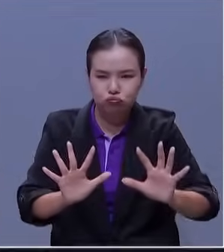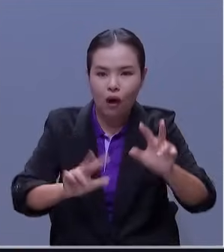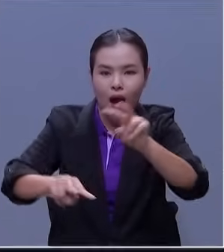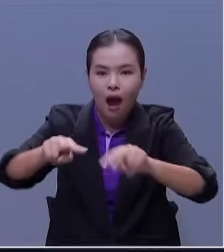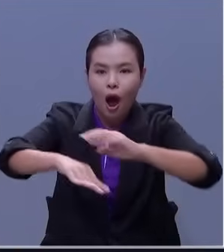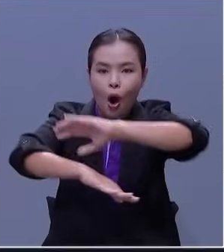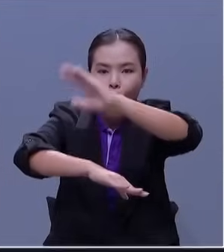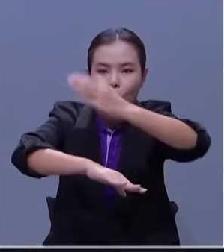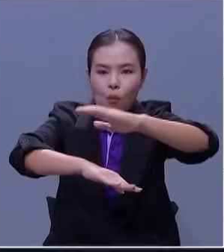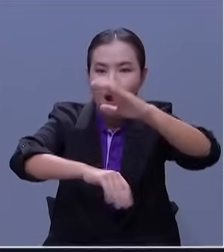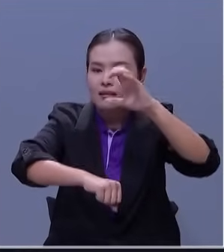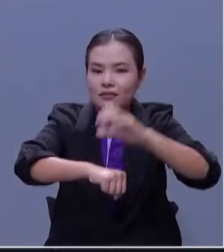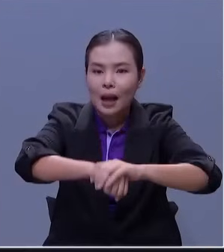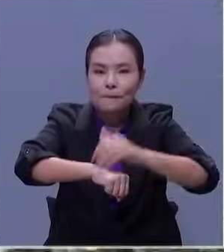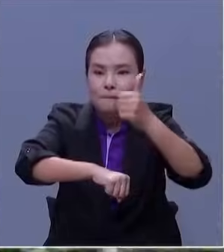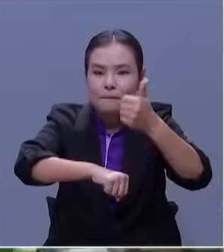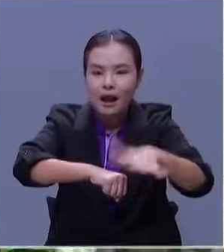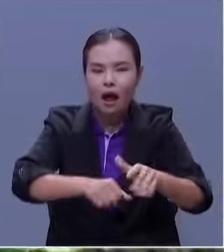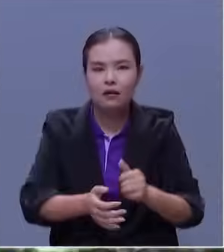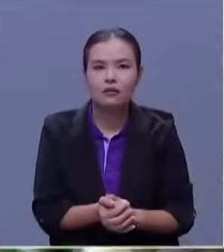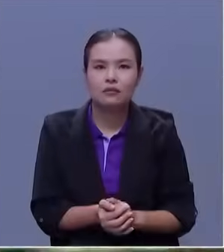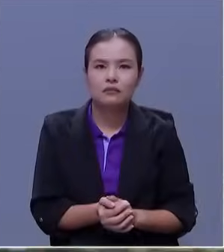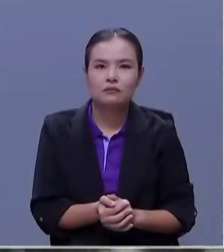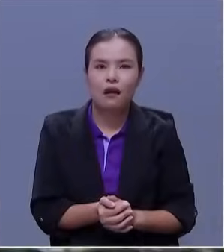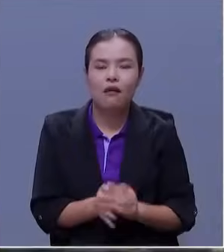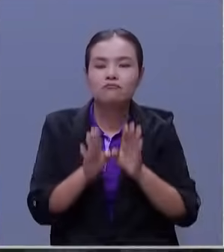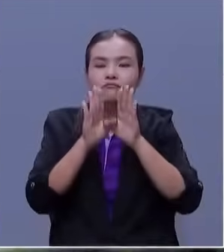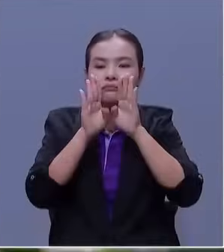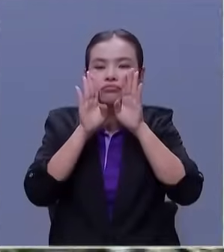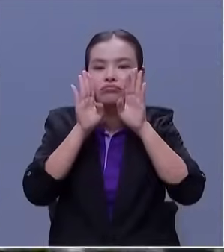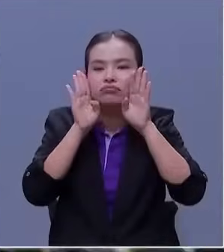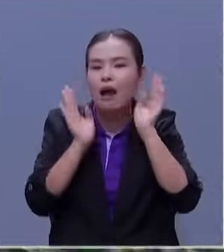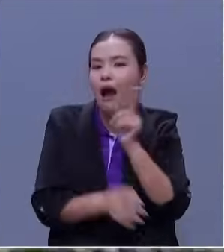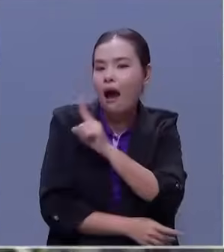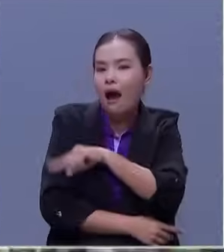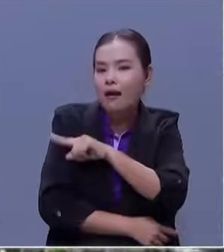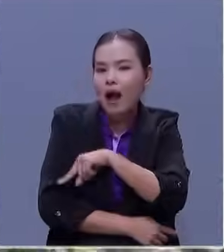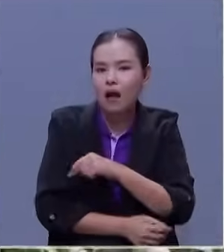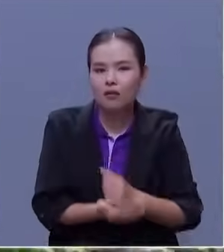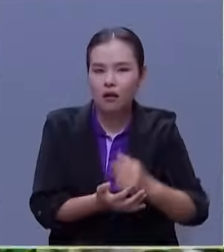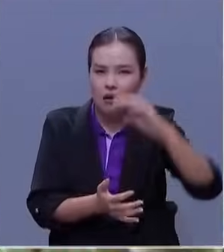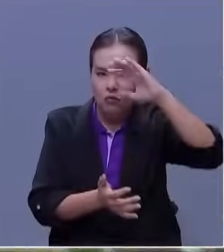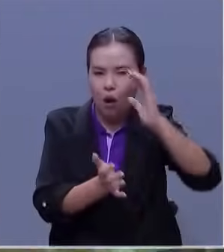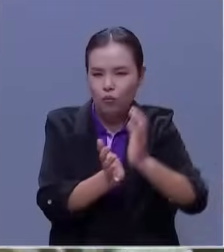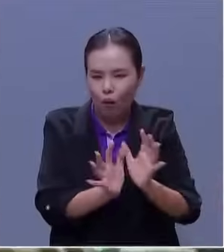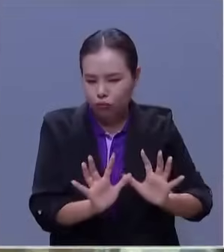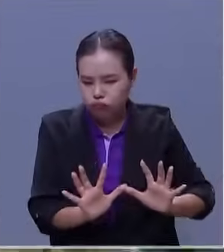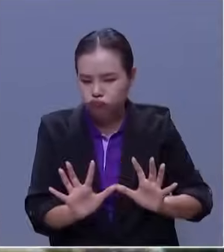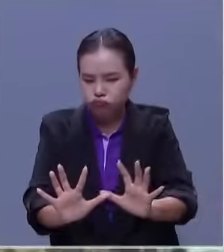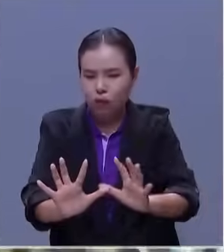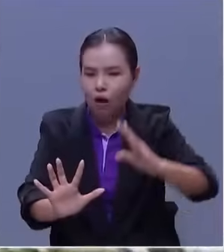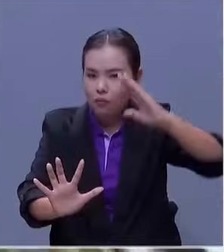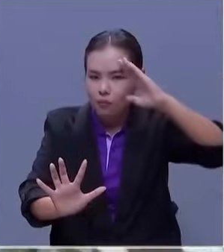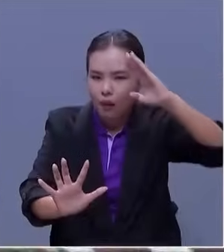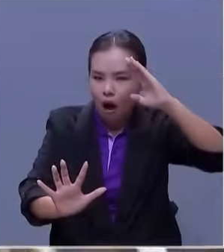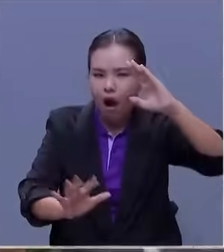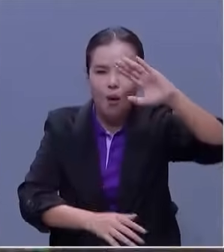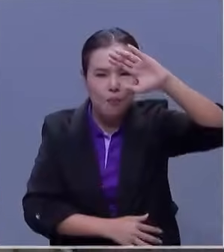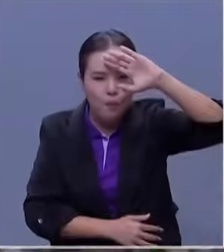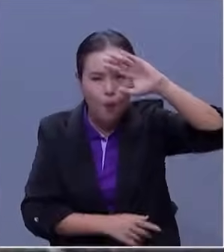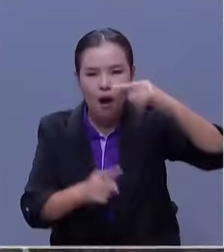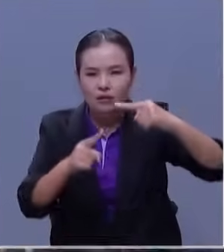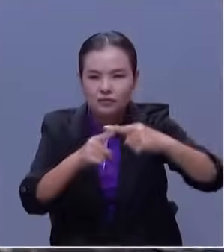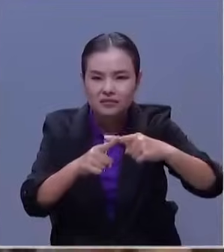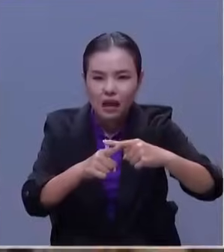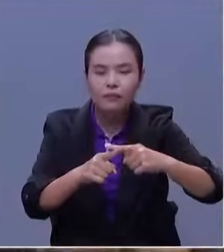ท้ายคว้าน้ำเหลวกลายเป็นว่าเนี่ยเสียแป้งก็น่าเกรงกลัวแบบเนี้ยถามว่าโอ้โหสรรพกำลังที่ลงไปเจ้าหน้าที่เจ็บป่วยบ